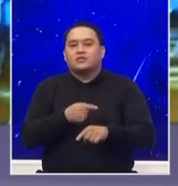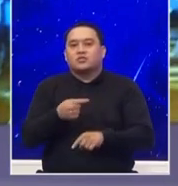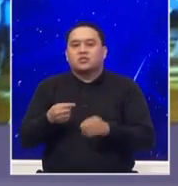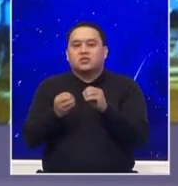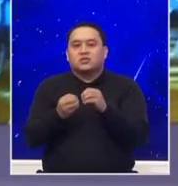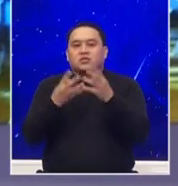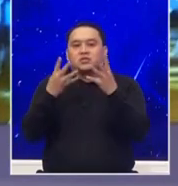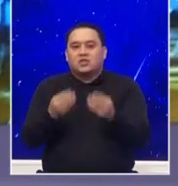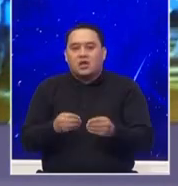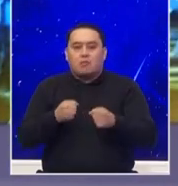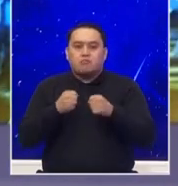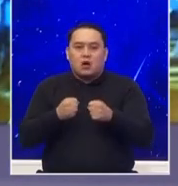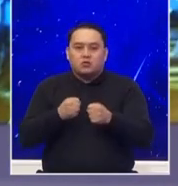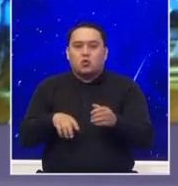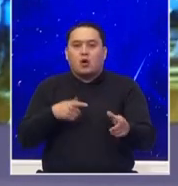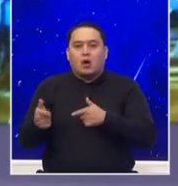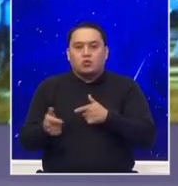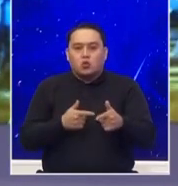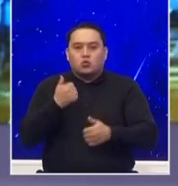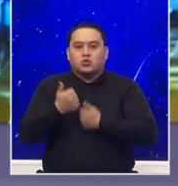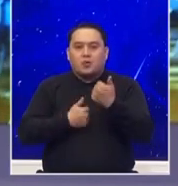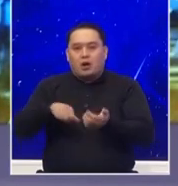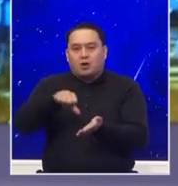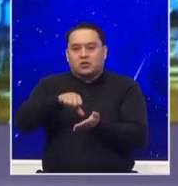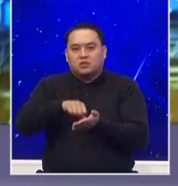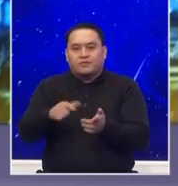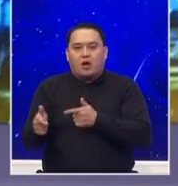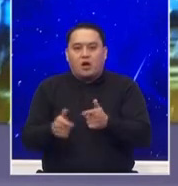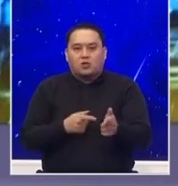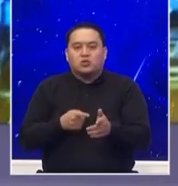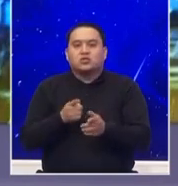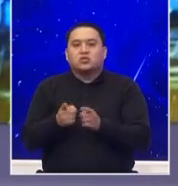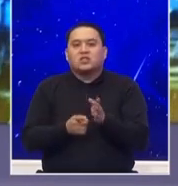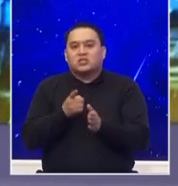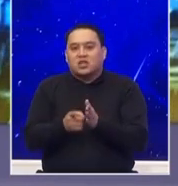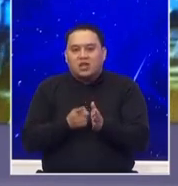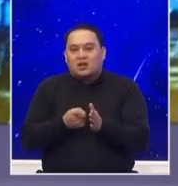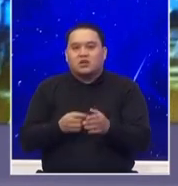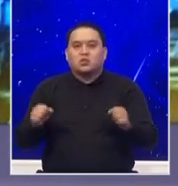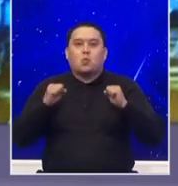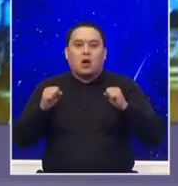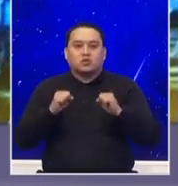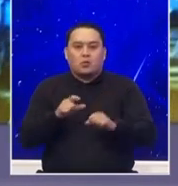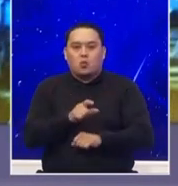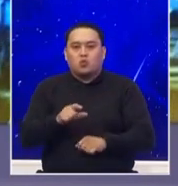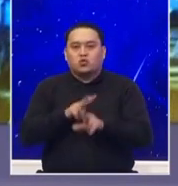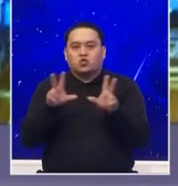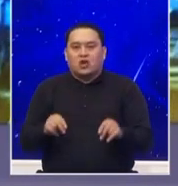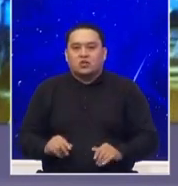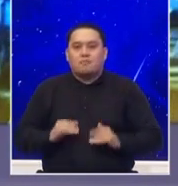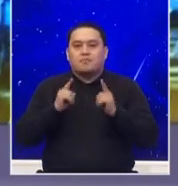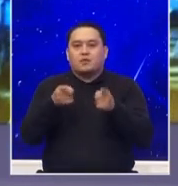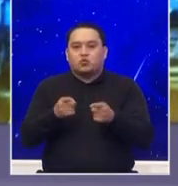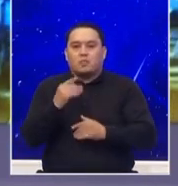10 дней боксеры будут готовиться к грядущему чемпионату Казахстана, который пройдет в Жезказгане. Для спортсменов это шанс повысить